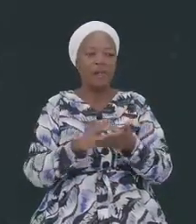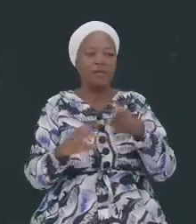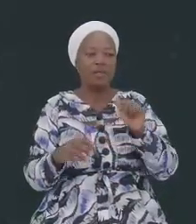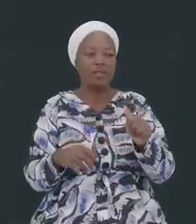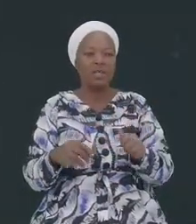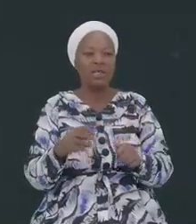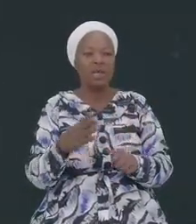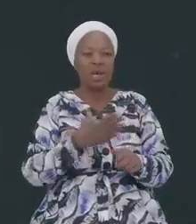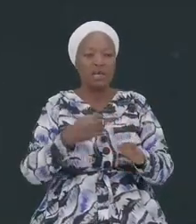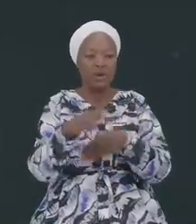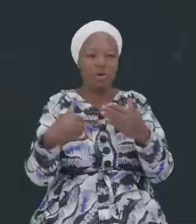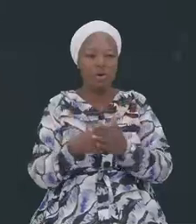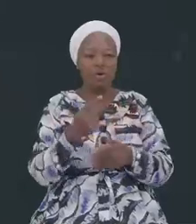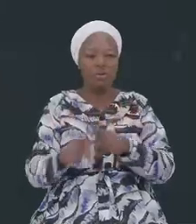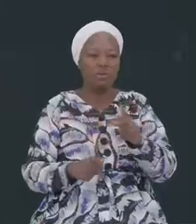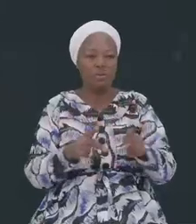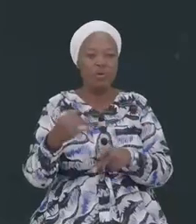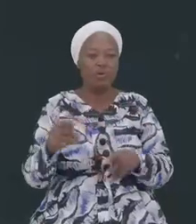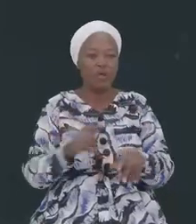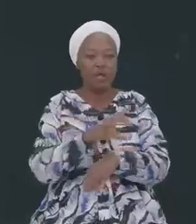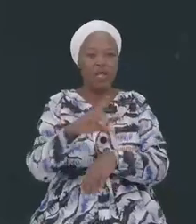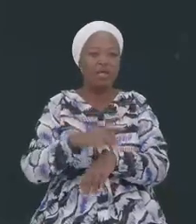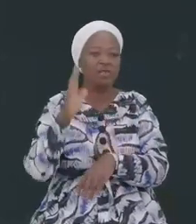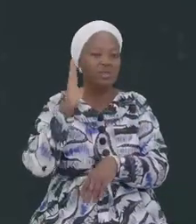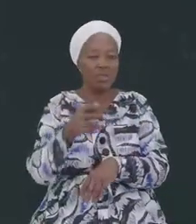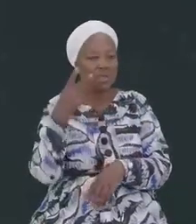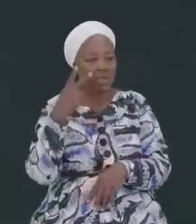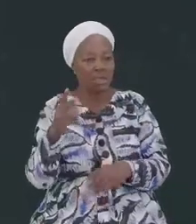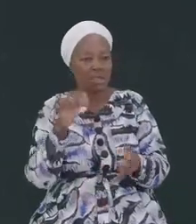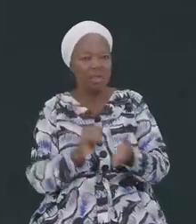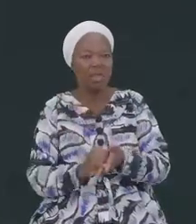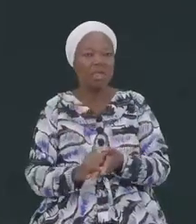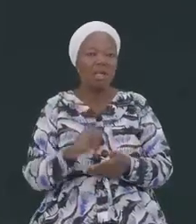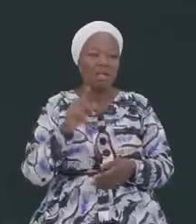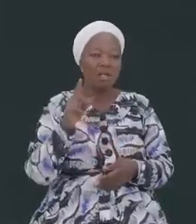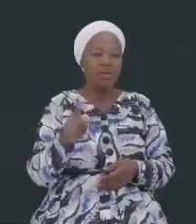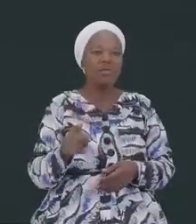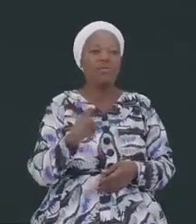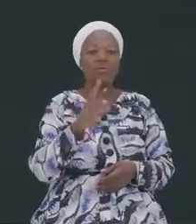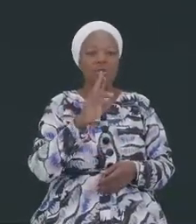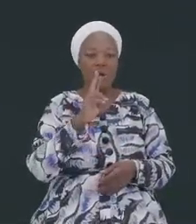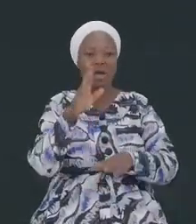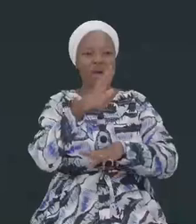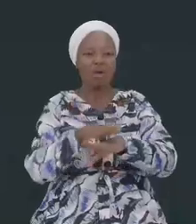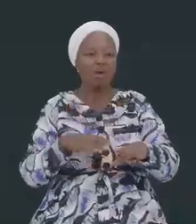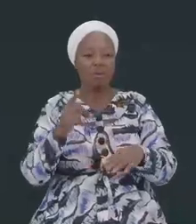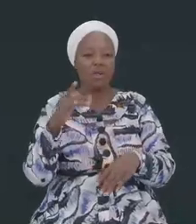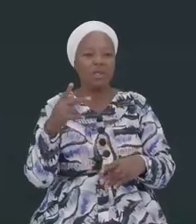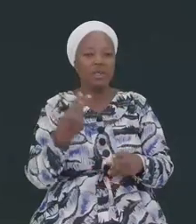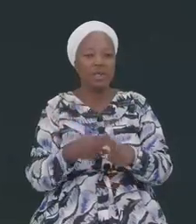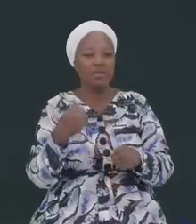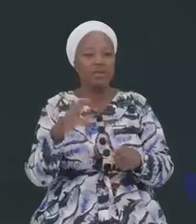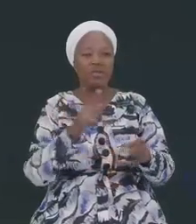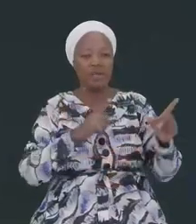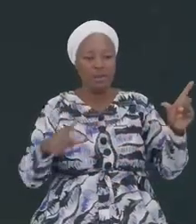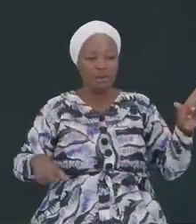Verset 10. Tous les peuples verront que tu es appelé du nom de l'Éternel,